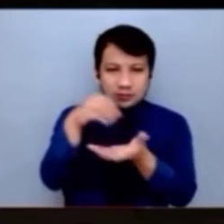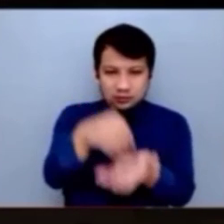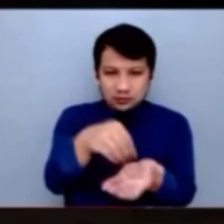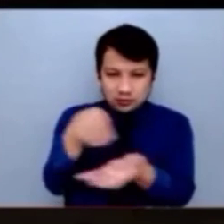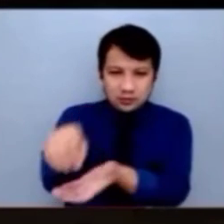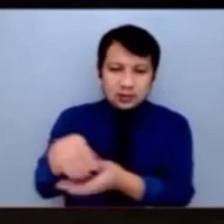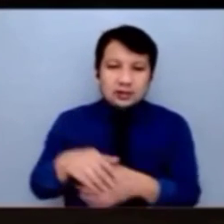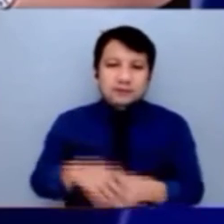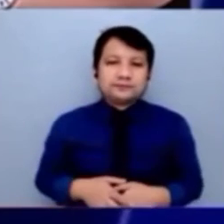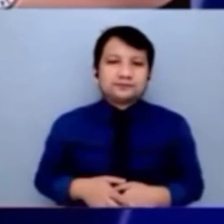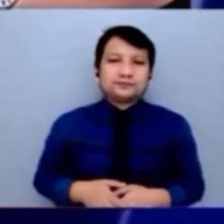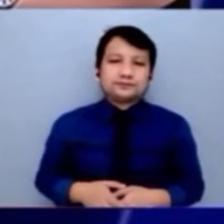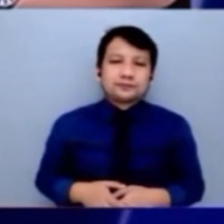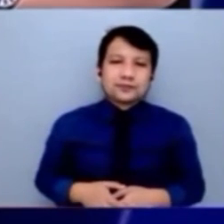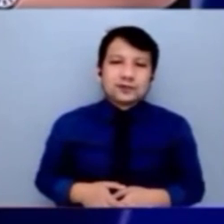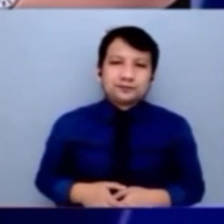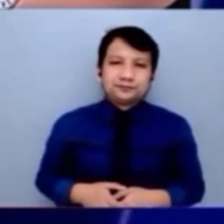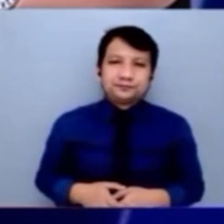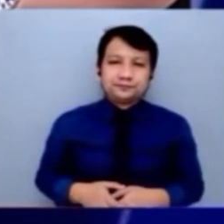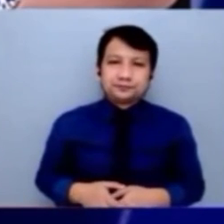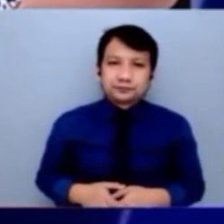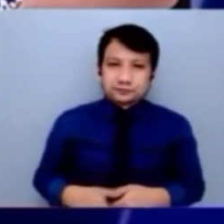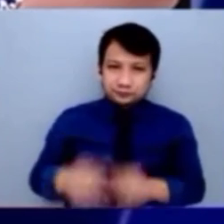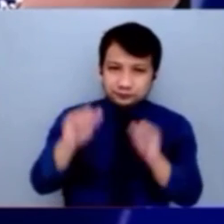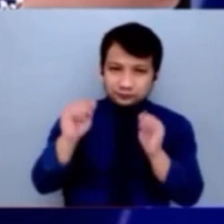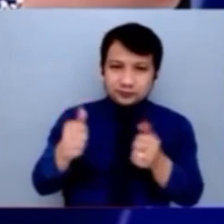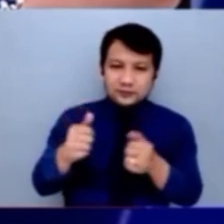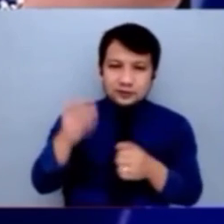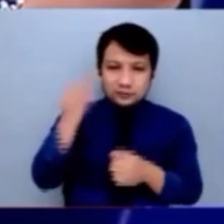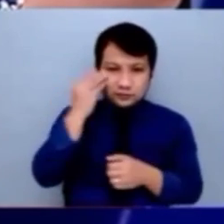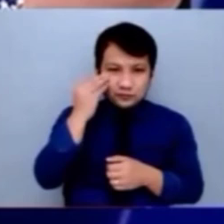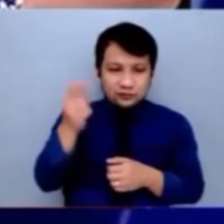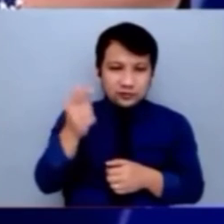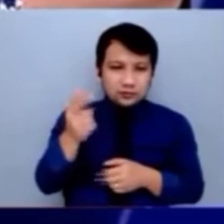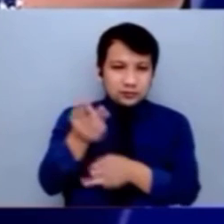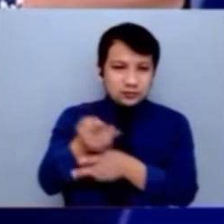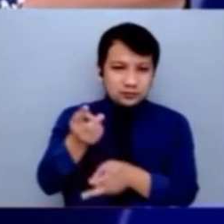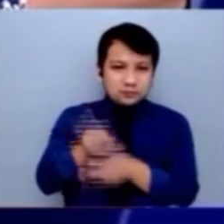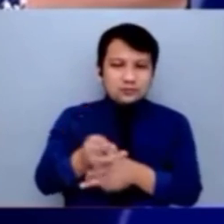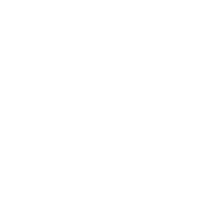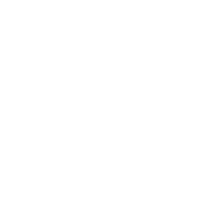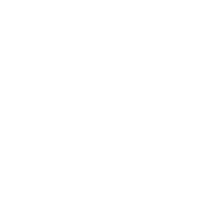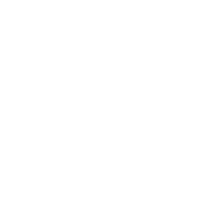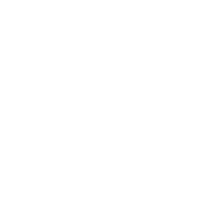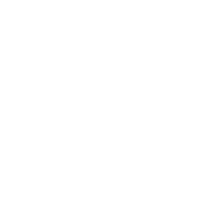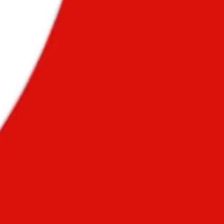Alright. Maraming salamat sa iyo, Mon Gualvez. Ingat kayo dyan ng iyong team sa Cebu.